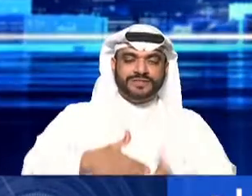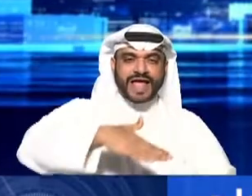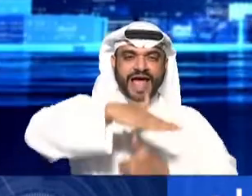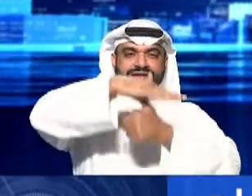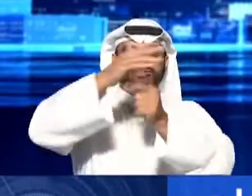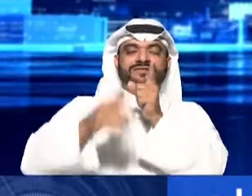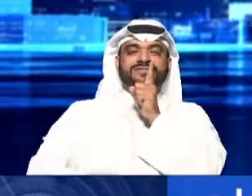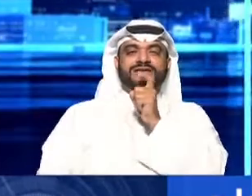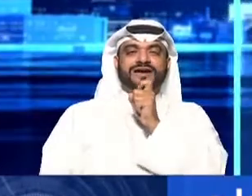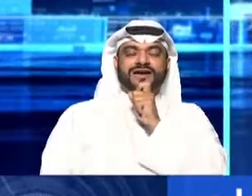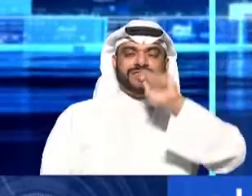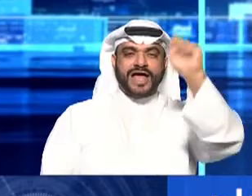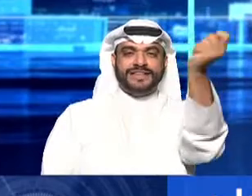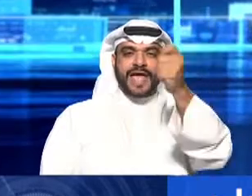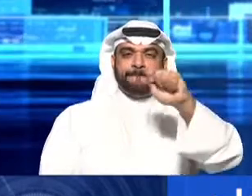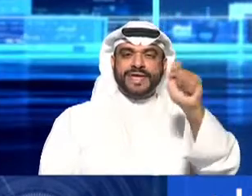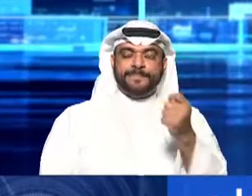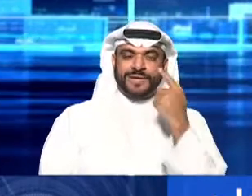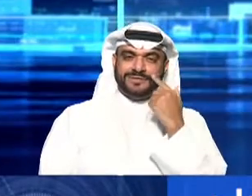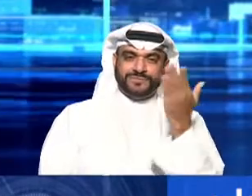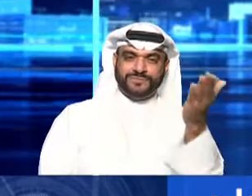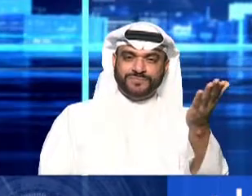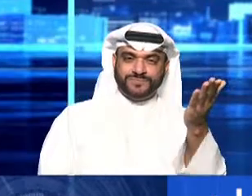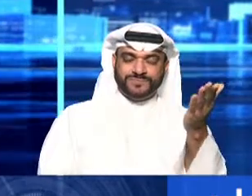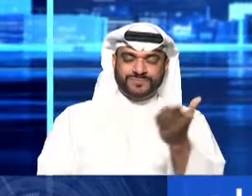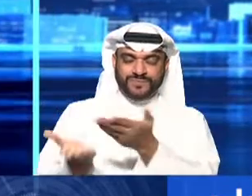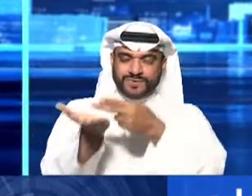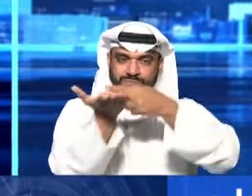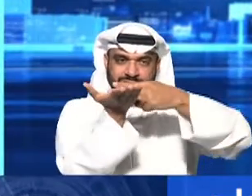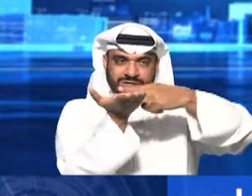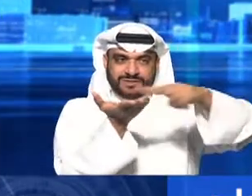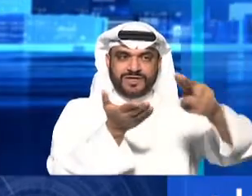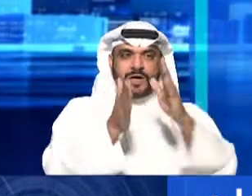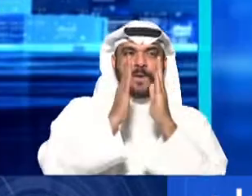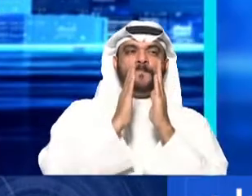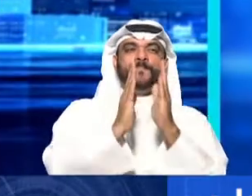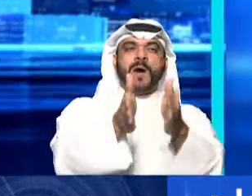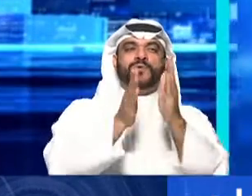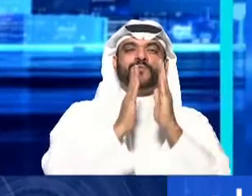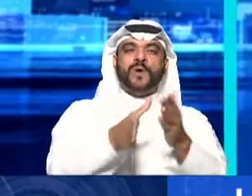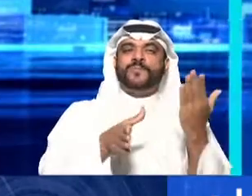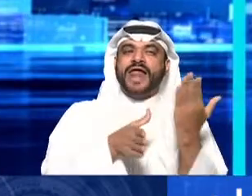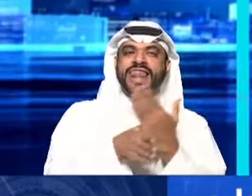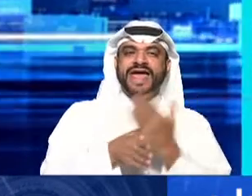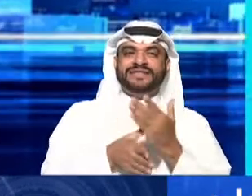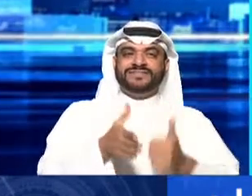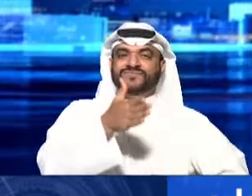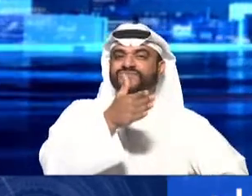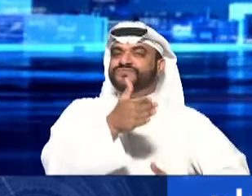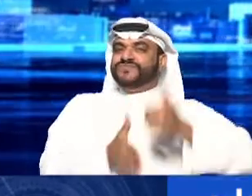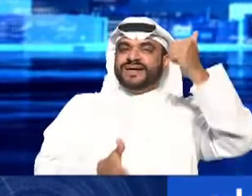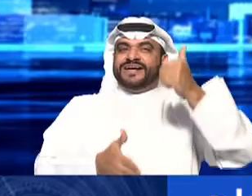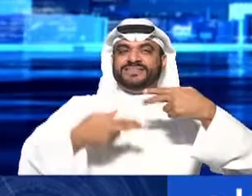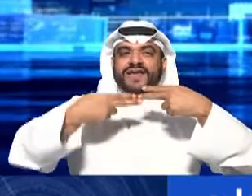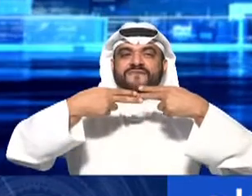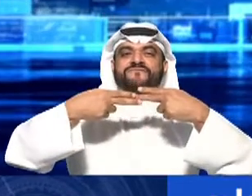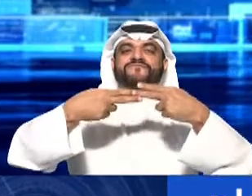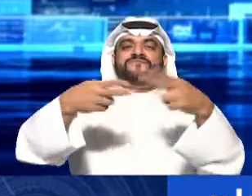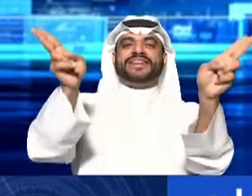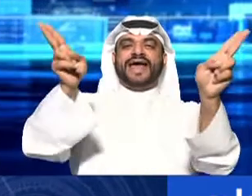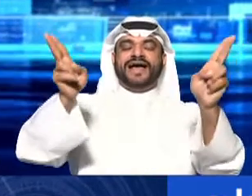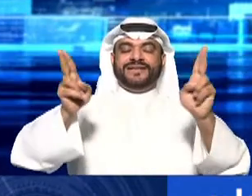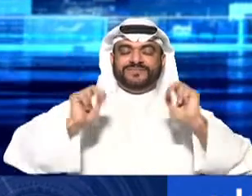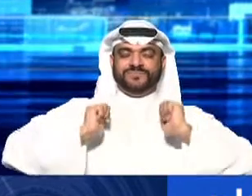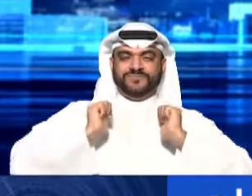شيخ تميم بن حمد آل ثاني أمير دولة قطر الشقيقة، عبر فيها سموه رعاه الله عن بالغ اعتزازه